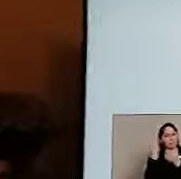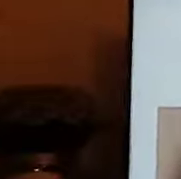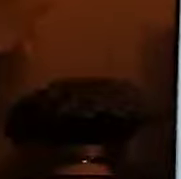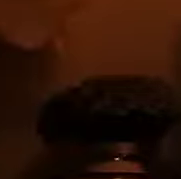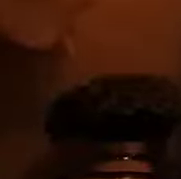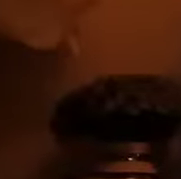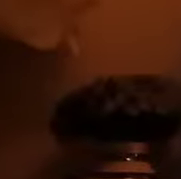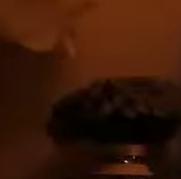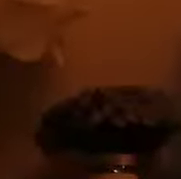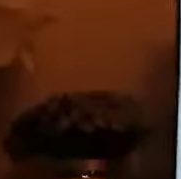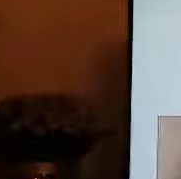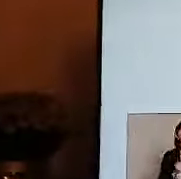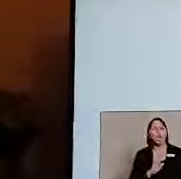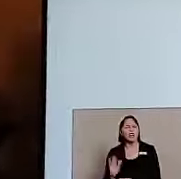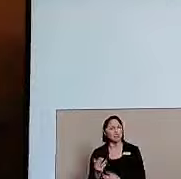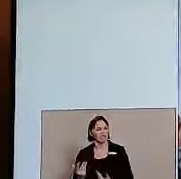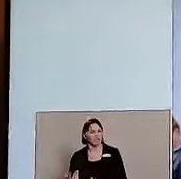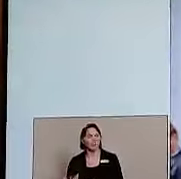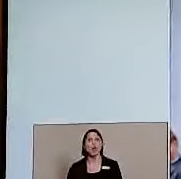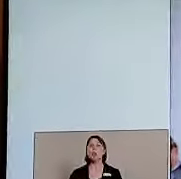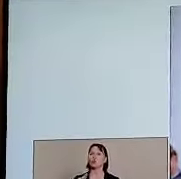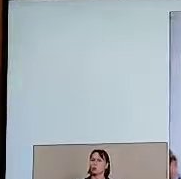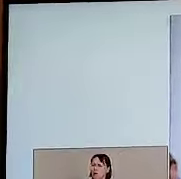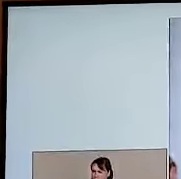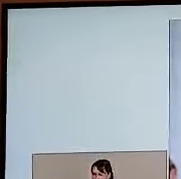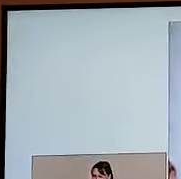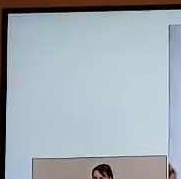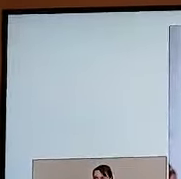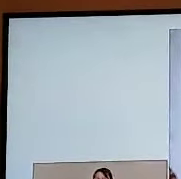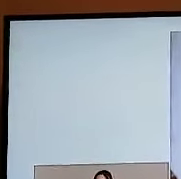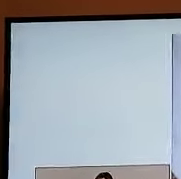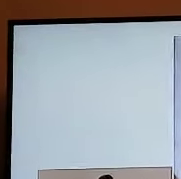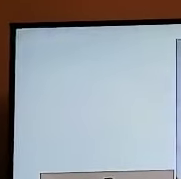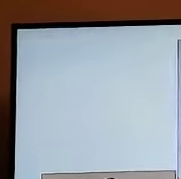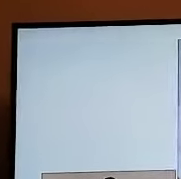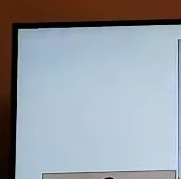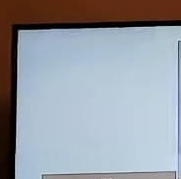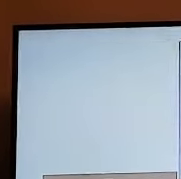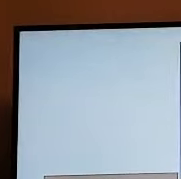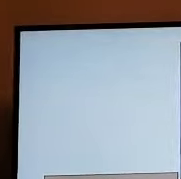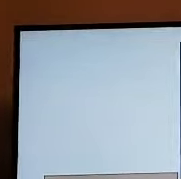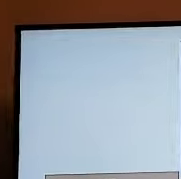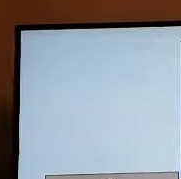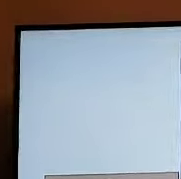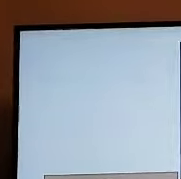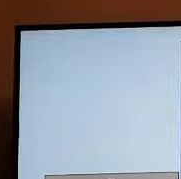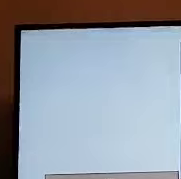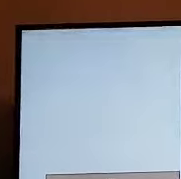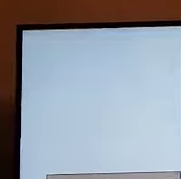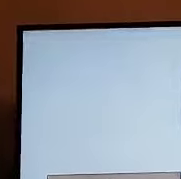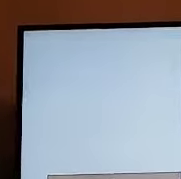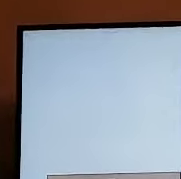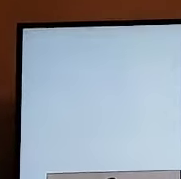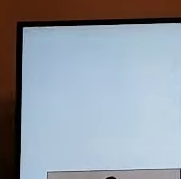وهذا المؤتمر احتمال يكون طويلا. هذا ما لدي اليوم. أبو أمين